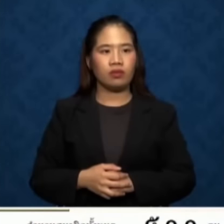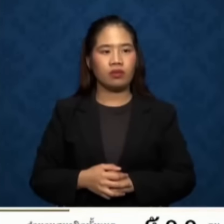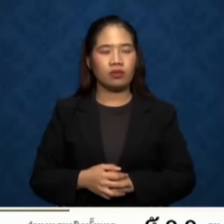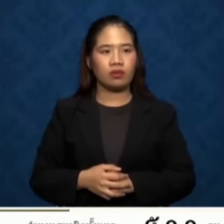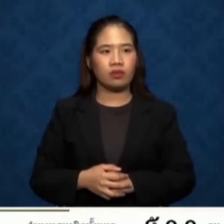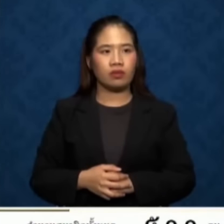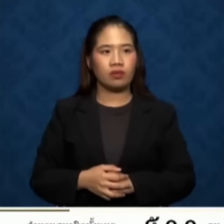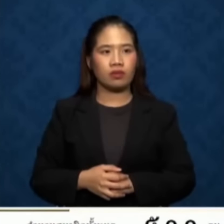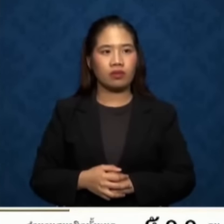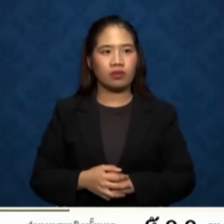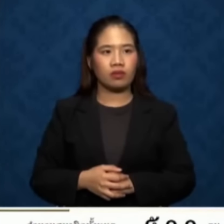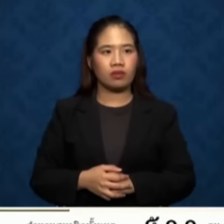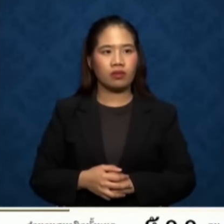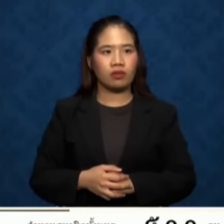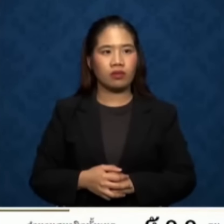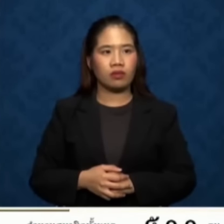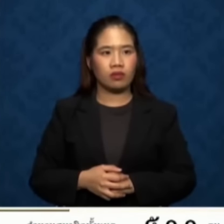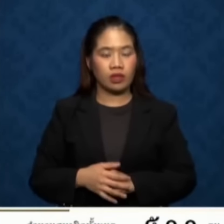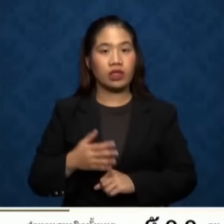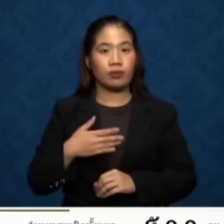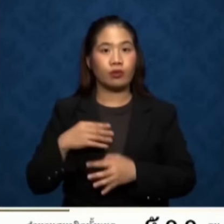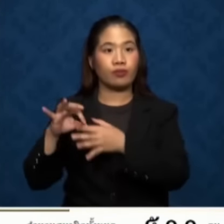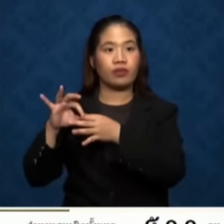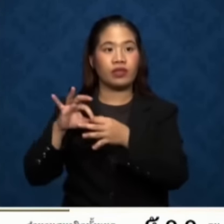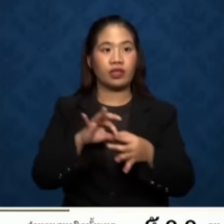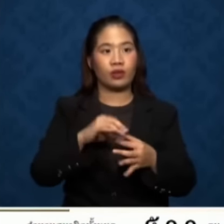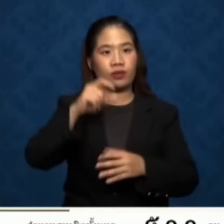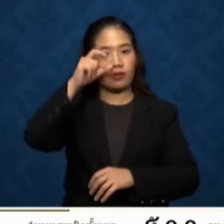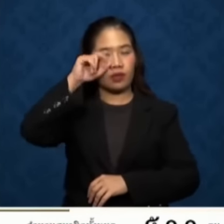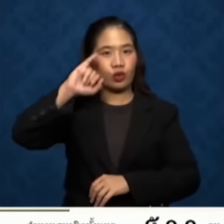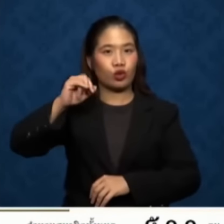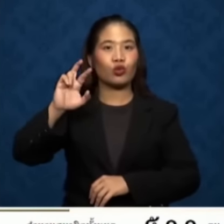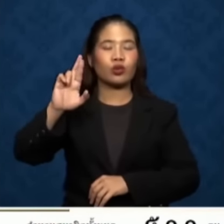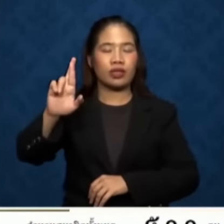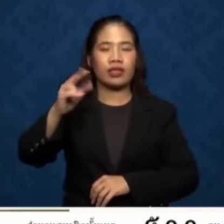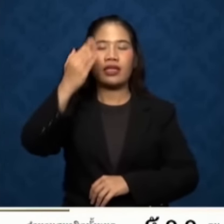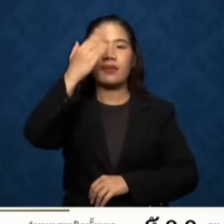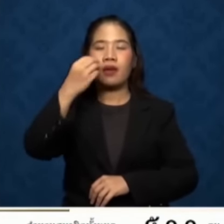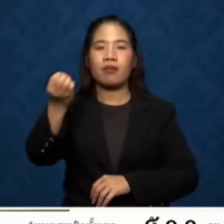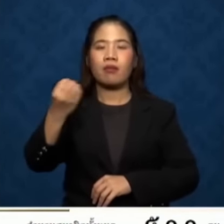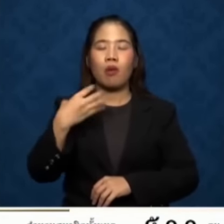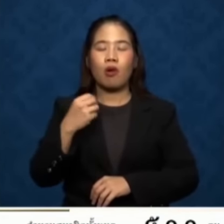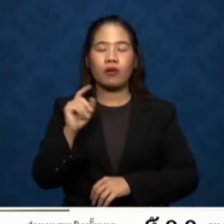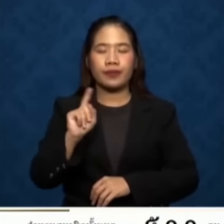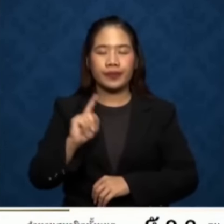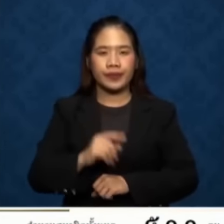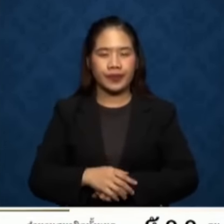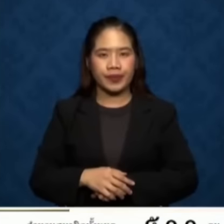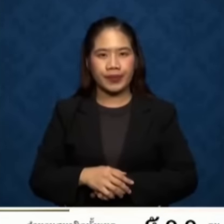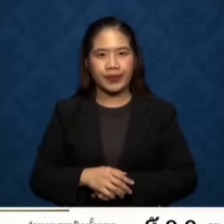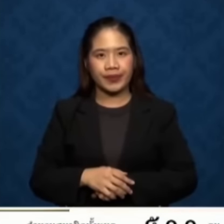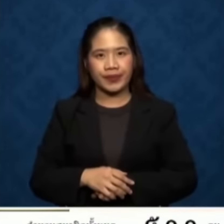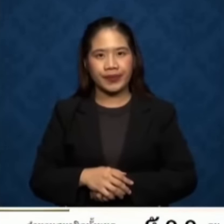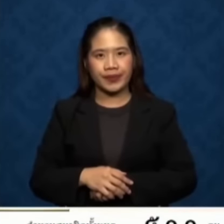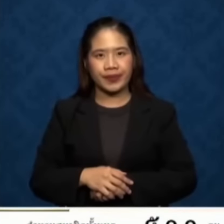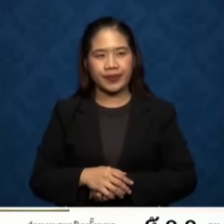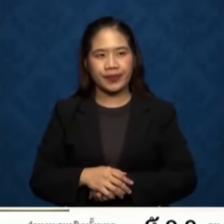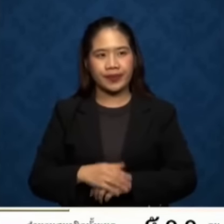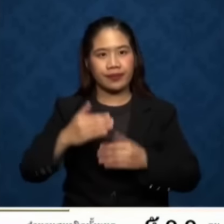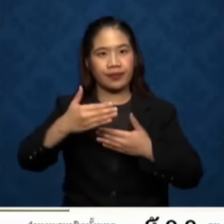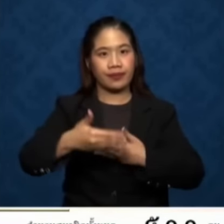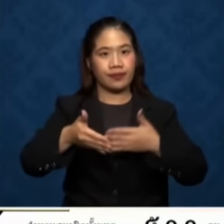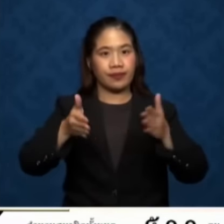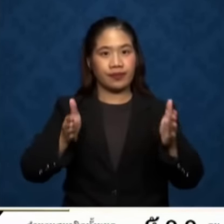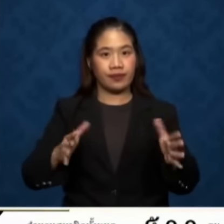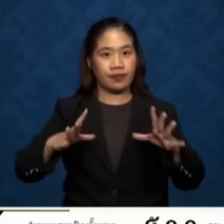ที่ผมจะโยงท่านจุรินทร์สักก่อนก็ได้ท่านบอกว่าในเรื่องห้องพัก